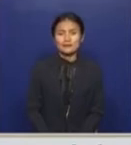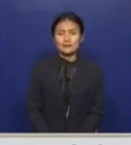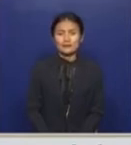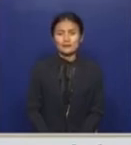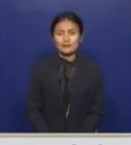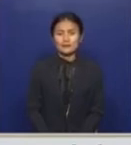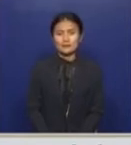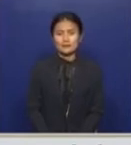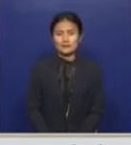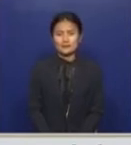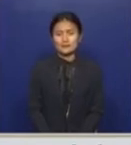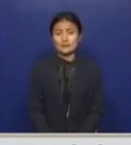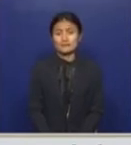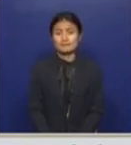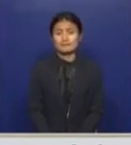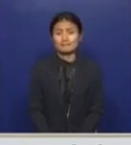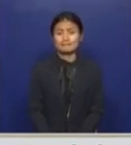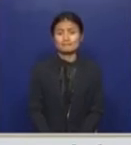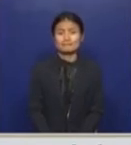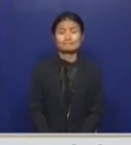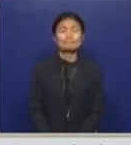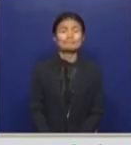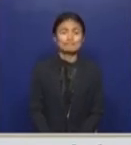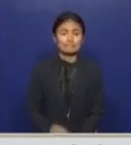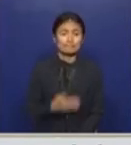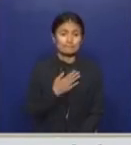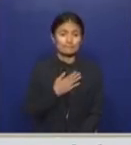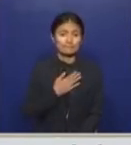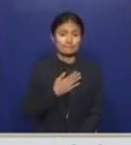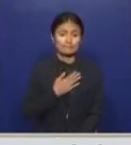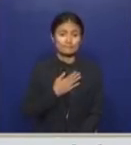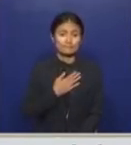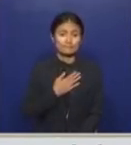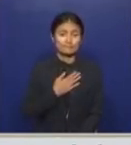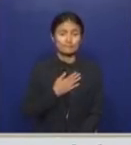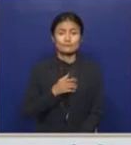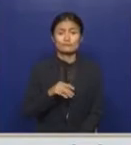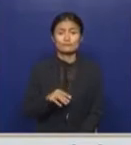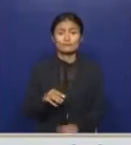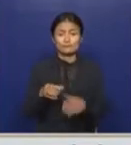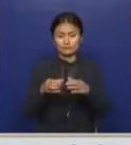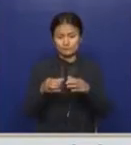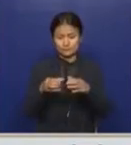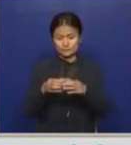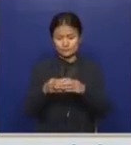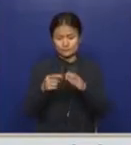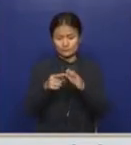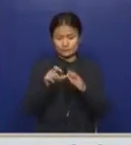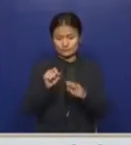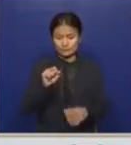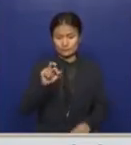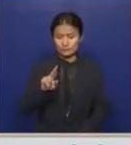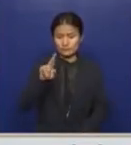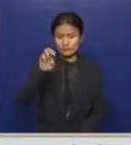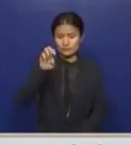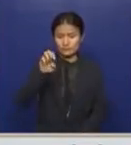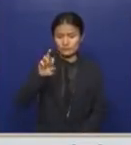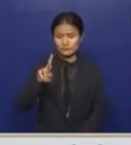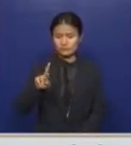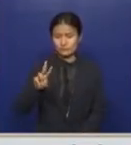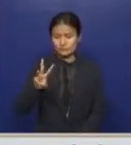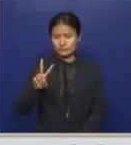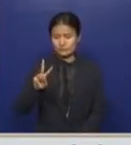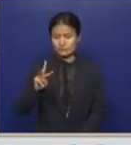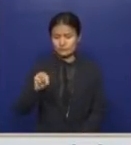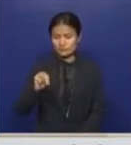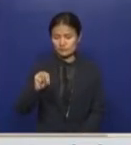ค่ะท่านประธานที่เคารพคะดิฉันนางสาวธนพรสมทองแดงบัญชีรายชื่อพรรคเสรีรวมไทยก่อนอื่นต้องขอขอบคุณท่านประธานที่ให้โอก